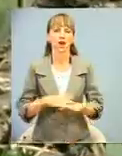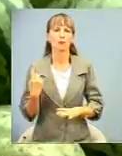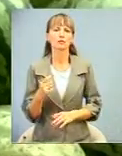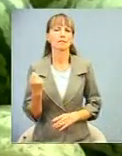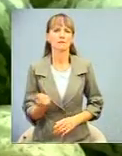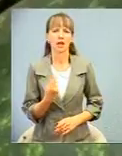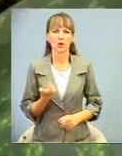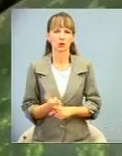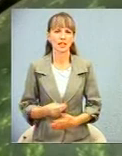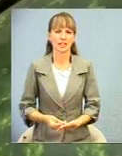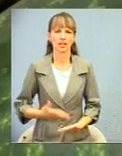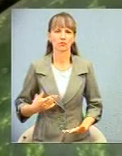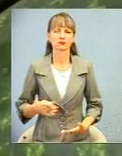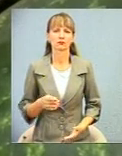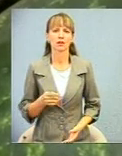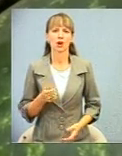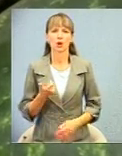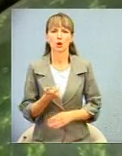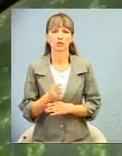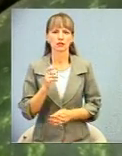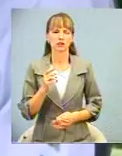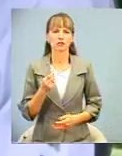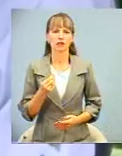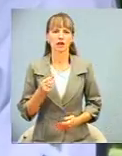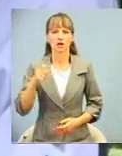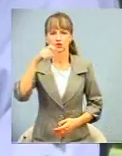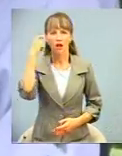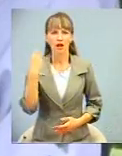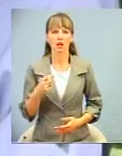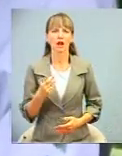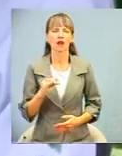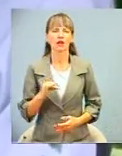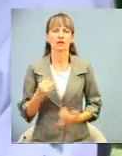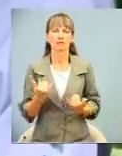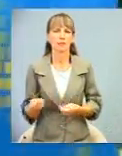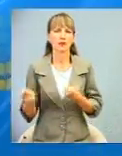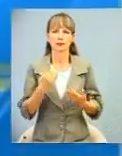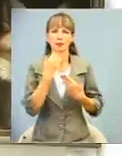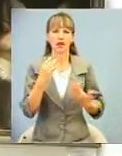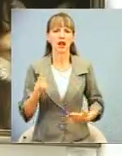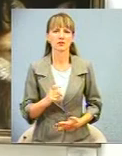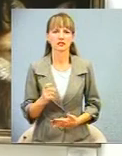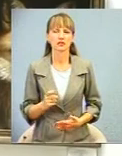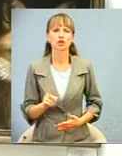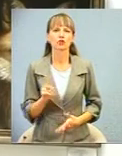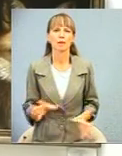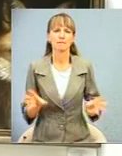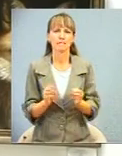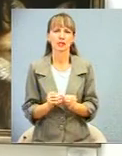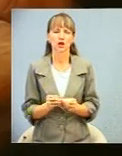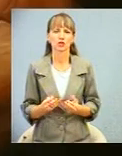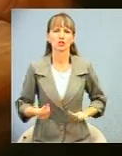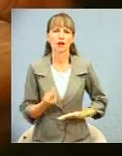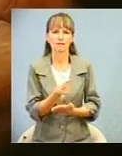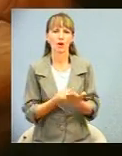і так дорого? Нормальна жара і просто не дорого. От сьогодні ми привезли останній раз. Що поєднує живопис